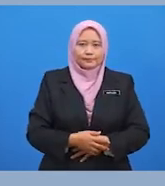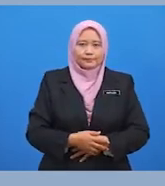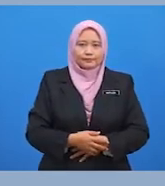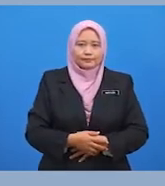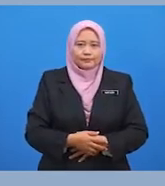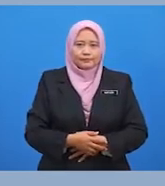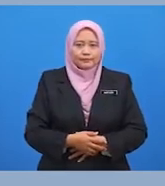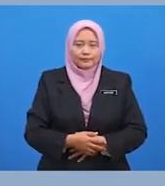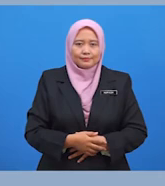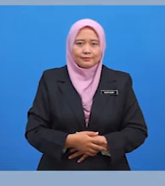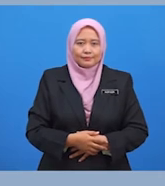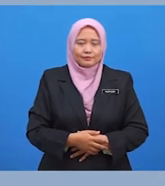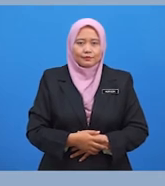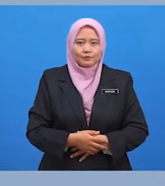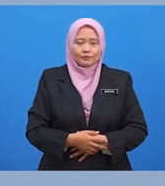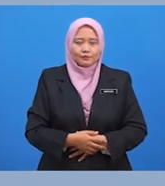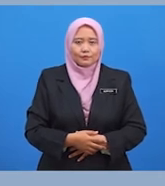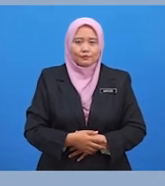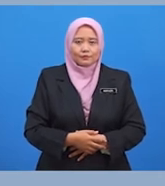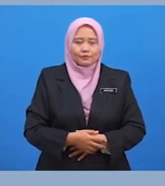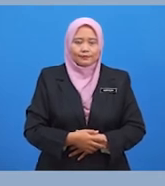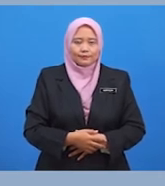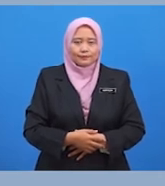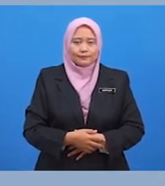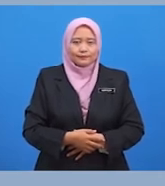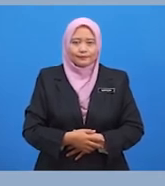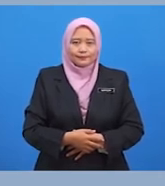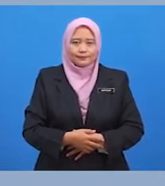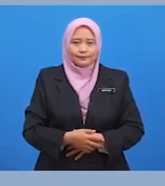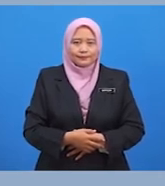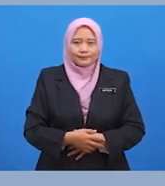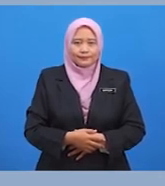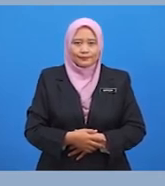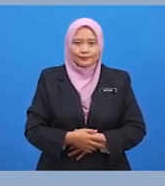Ya, mari kita semak jawapan bersama-sama.